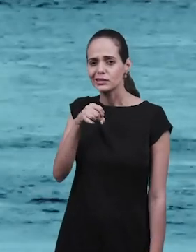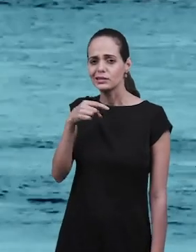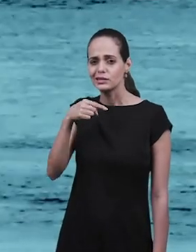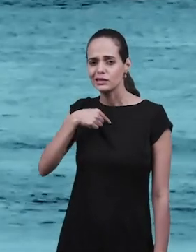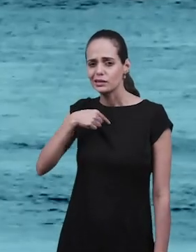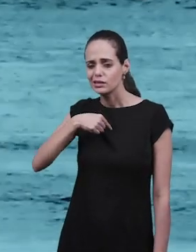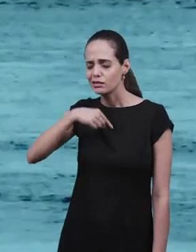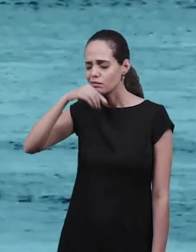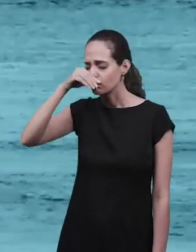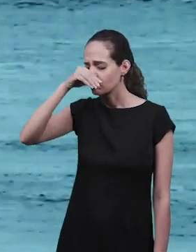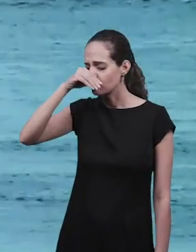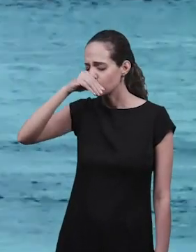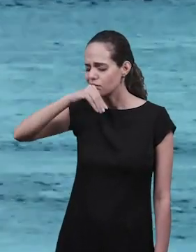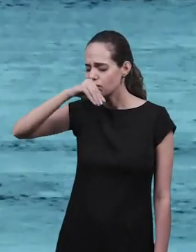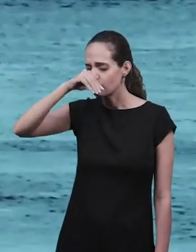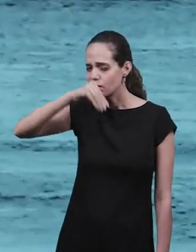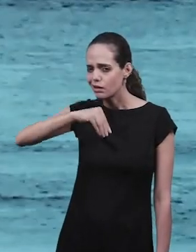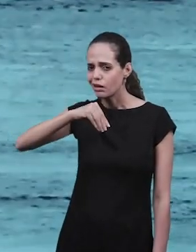Se